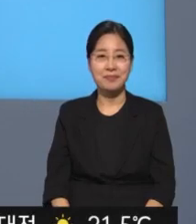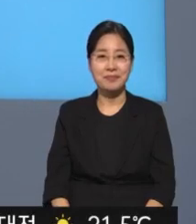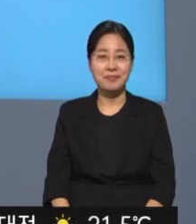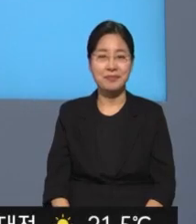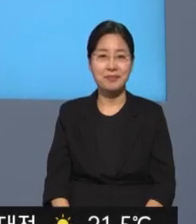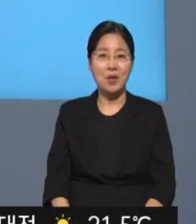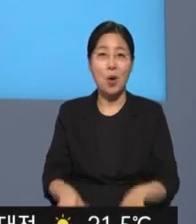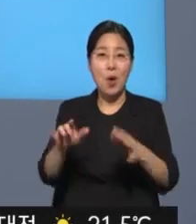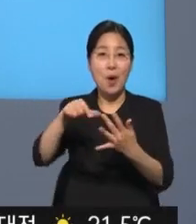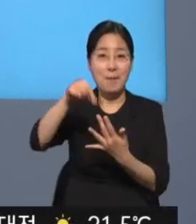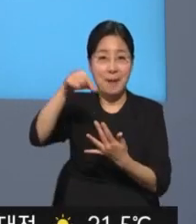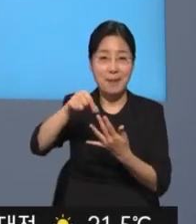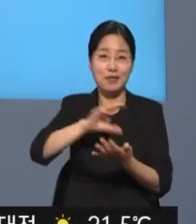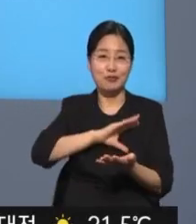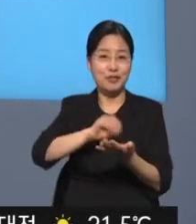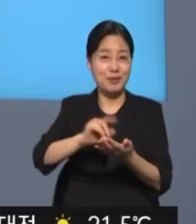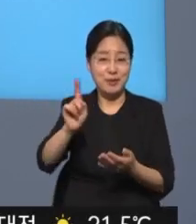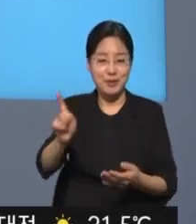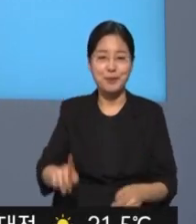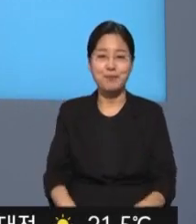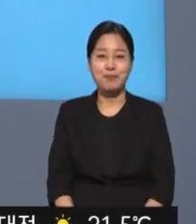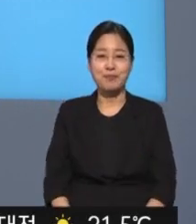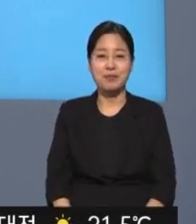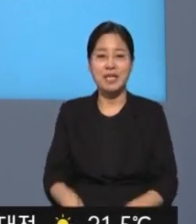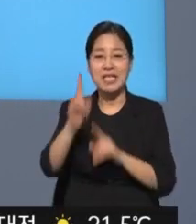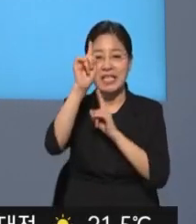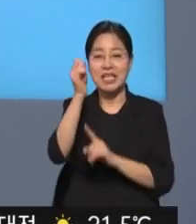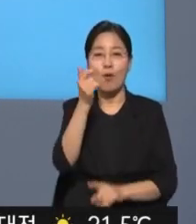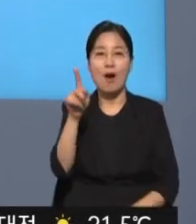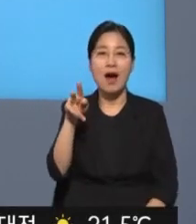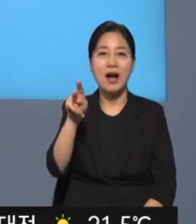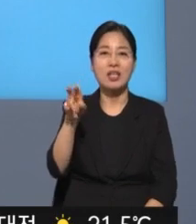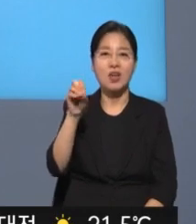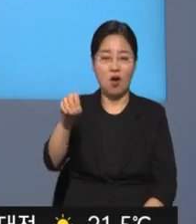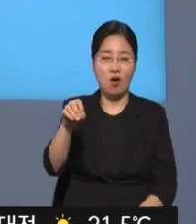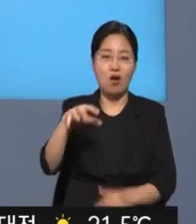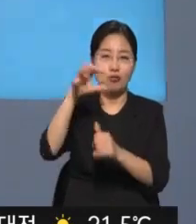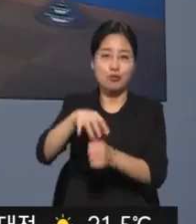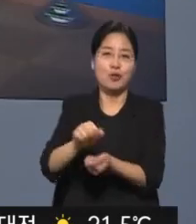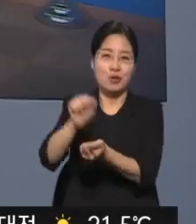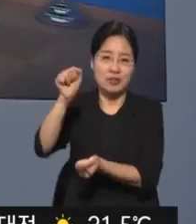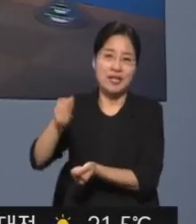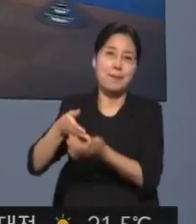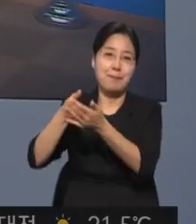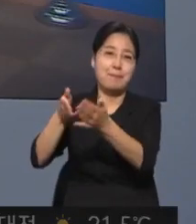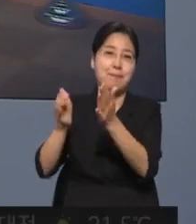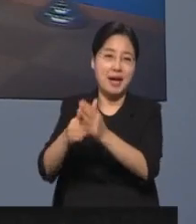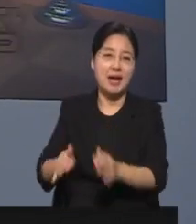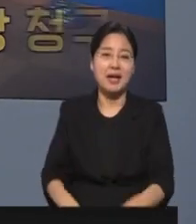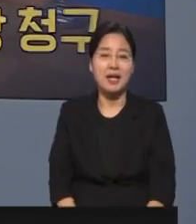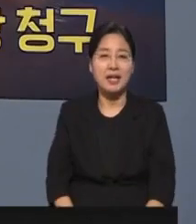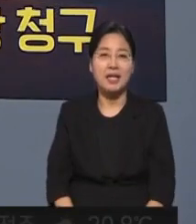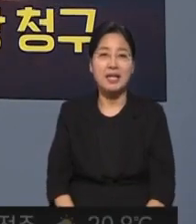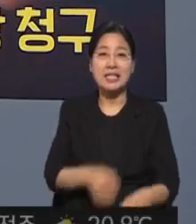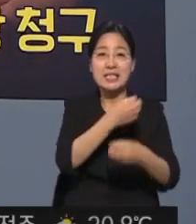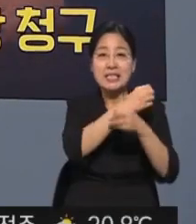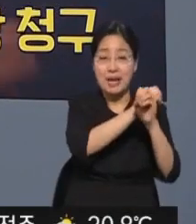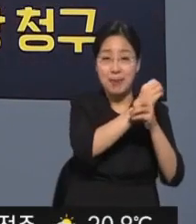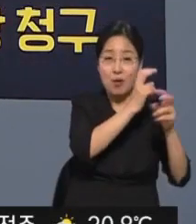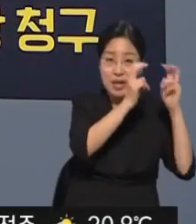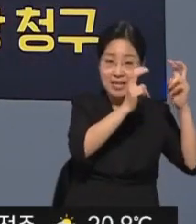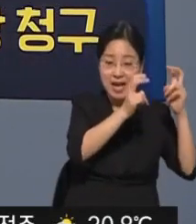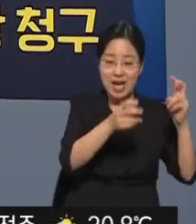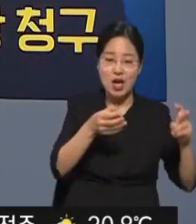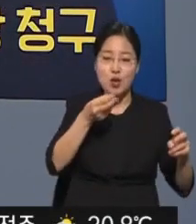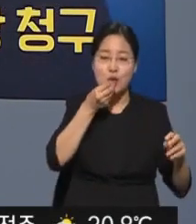네, 썰픽입니다. 첫 번째 픽 보시죠. 이화영 구속영장 청구. 검찰이 쌍방울 그룹으로부터 뇌물수수 혐의를 받고